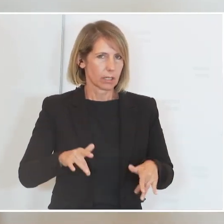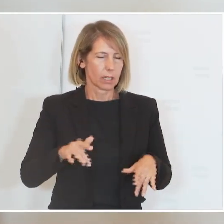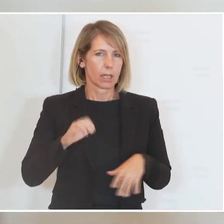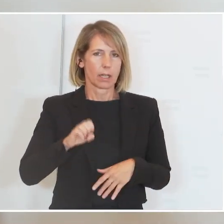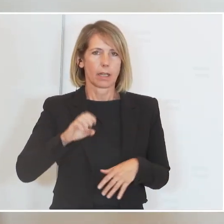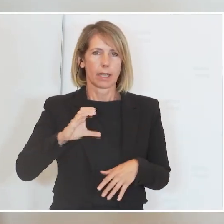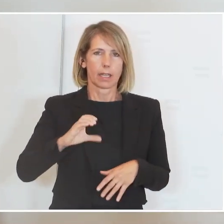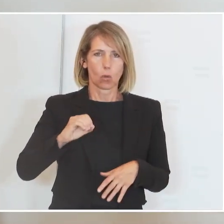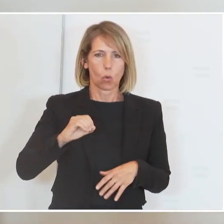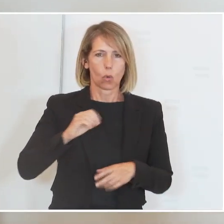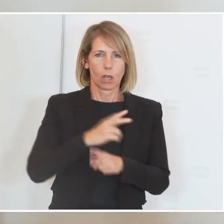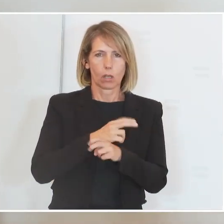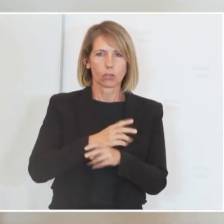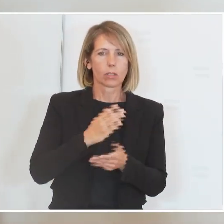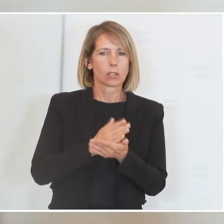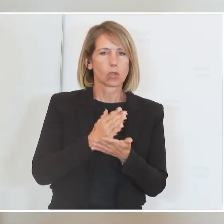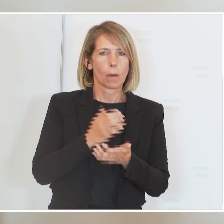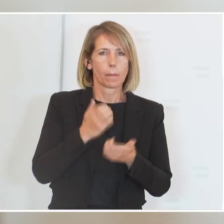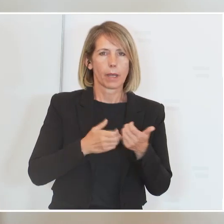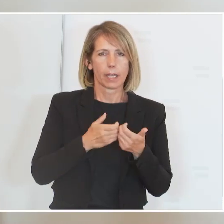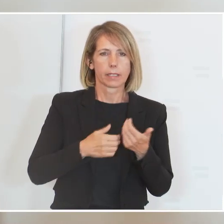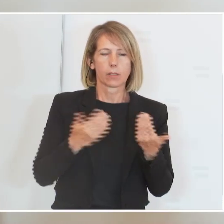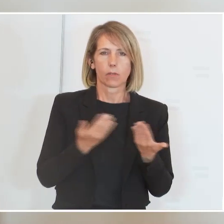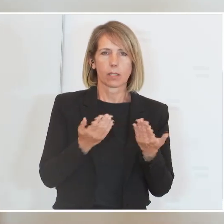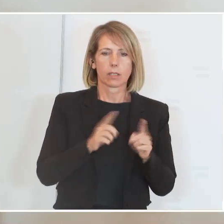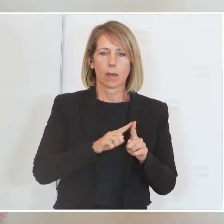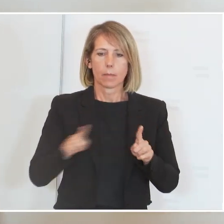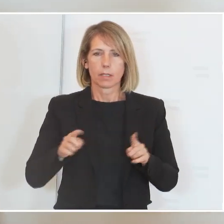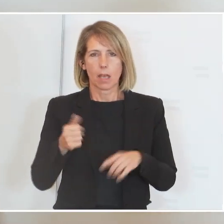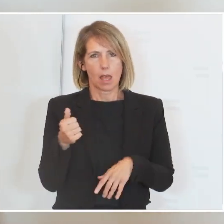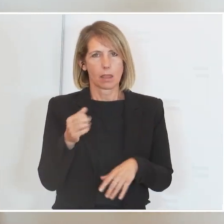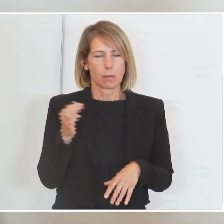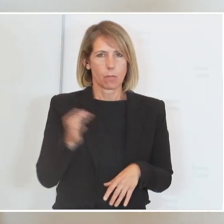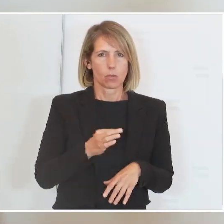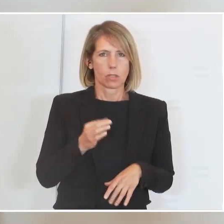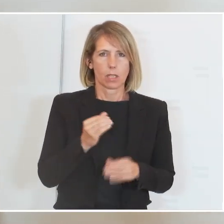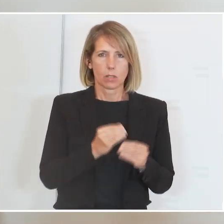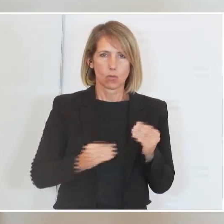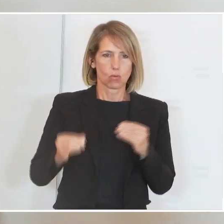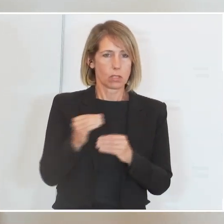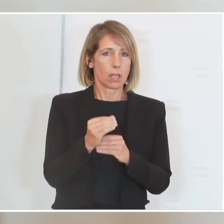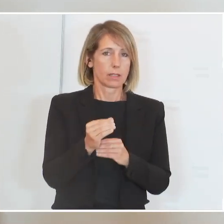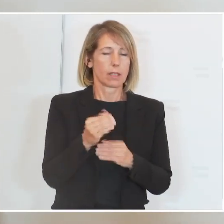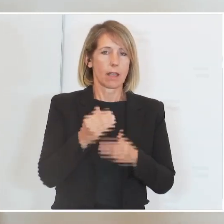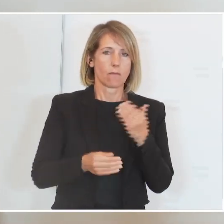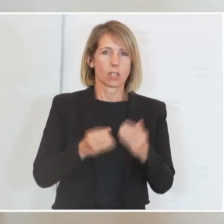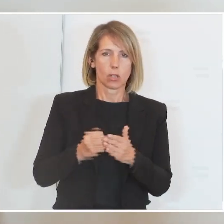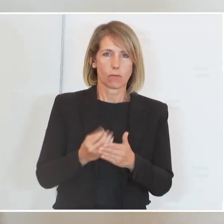hat errechnet, dass durch die Abschaffung der kalten Progression bis zu 1% zusätzliches Wirtschaftswachstum auch